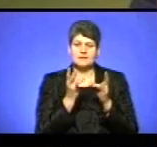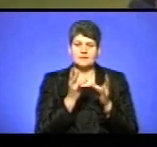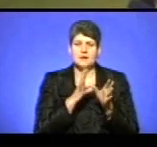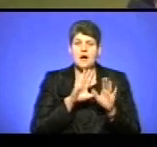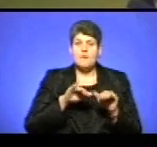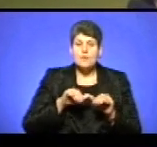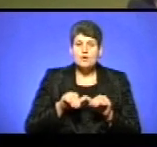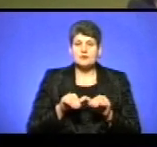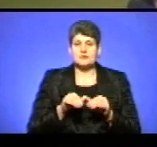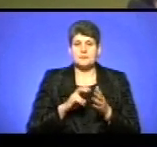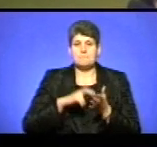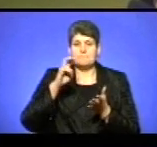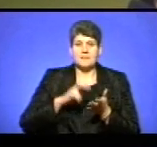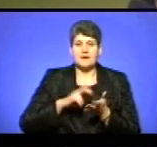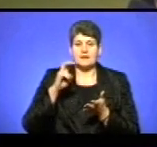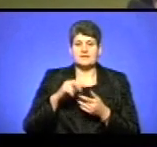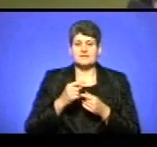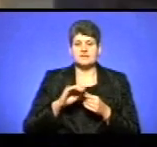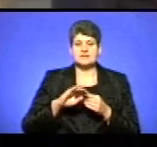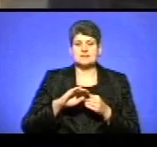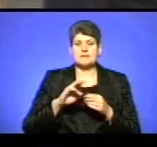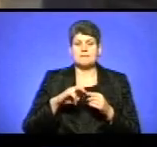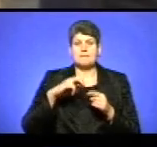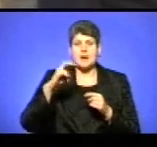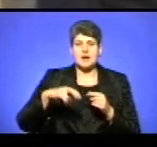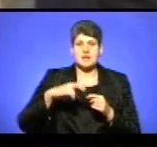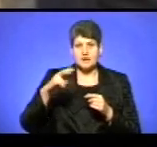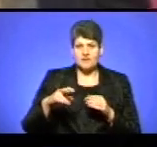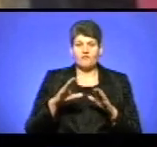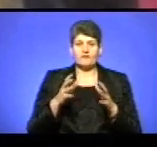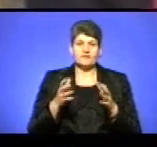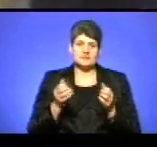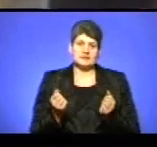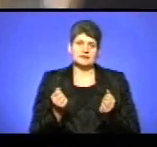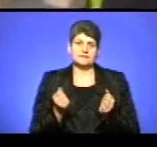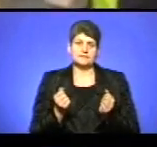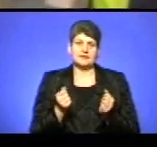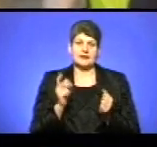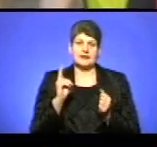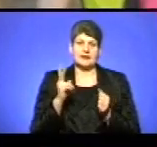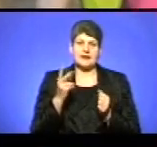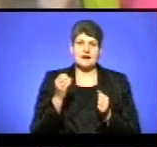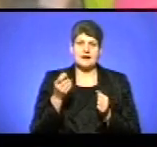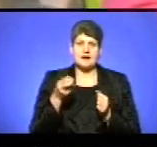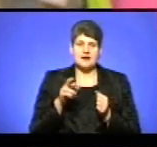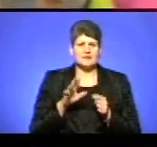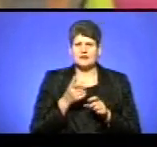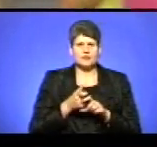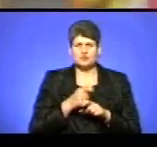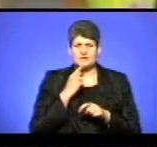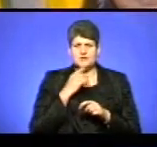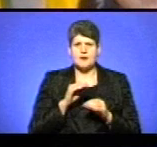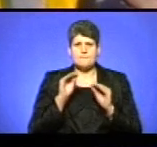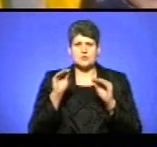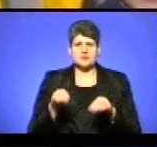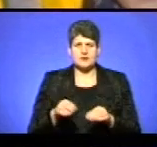а потім пригати через бар'єри, взяти кеглю, ну вона не дуже важка,